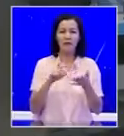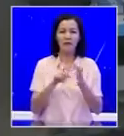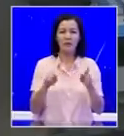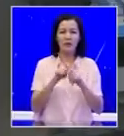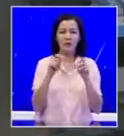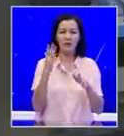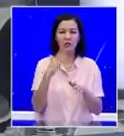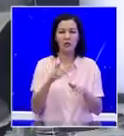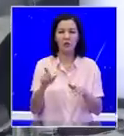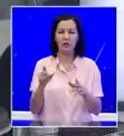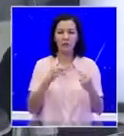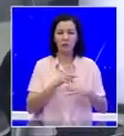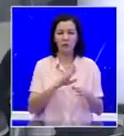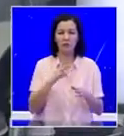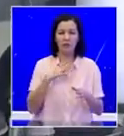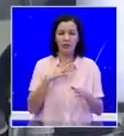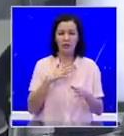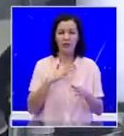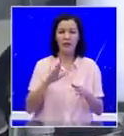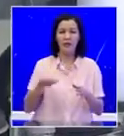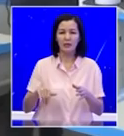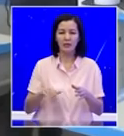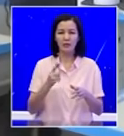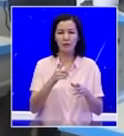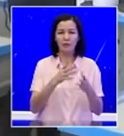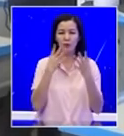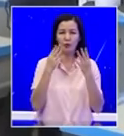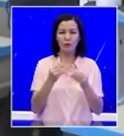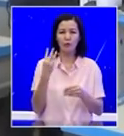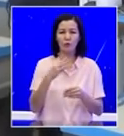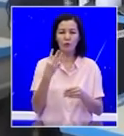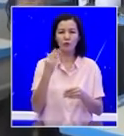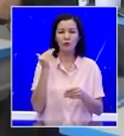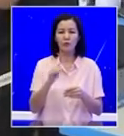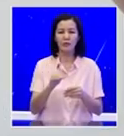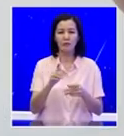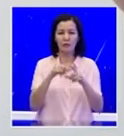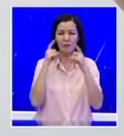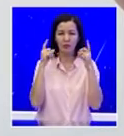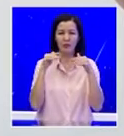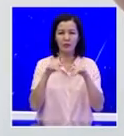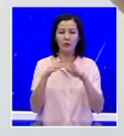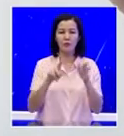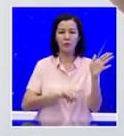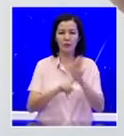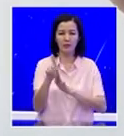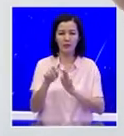адамды жұмыс қалды. Кейінгісін көре жатар. Әзірге тәулігіне 30-35 мың медициналық бетперде тігуге